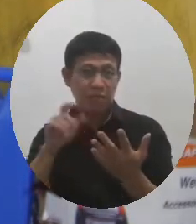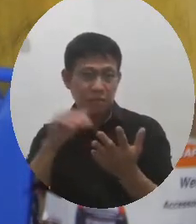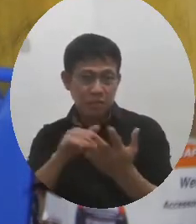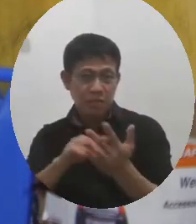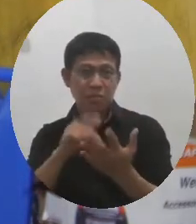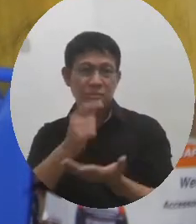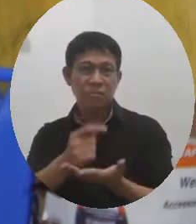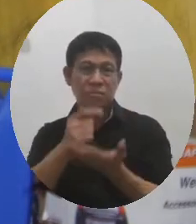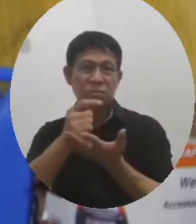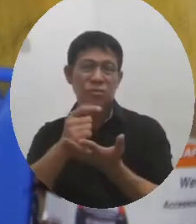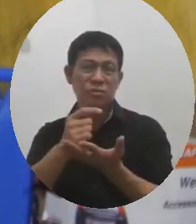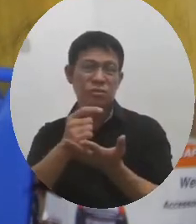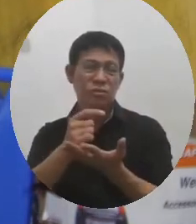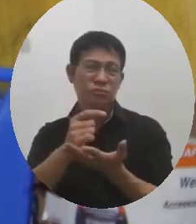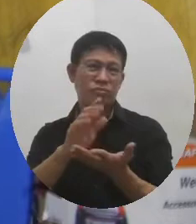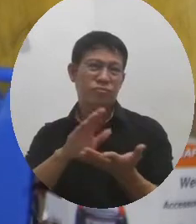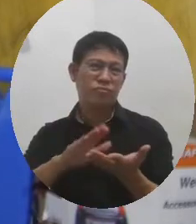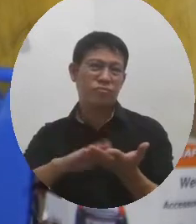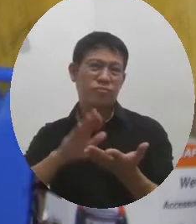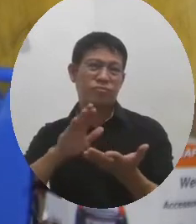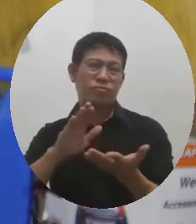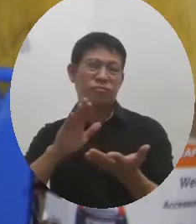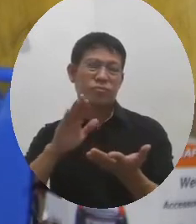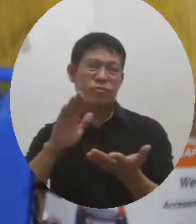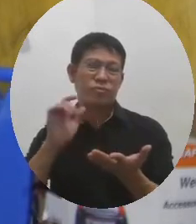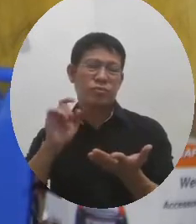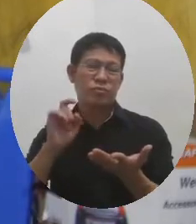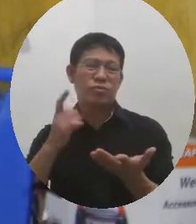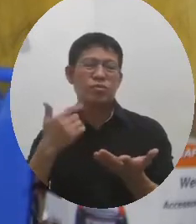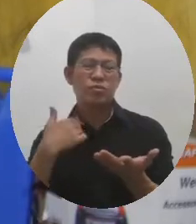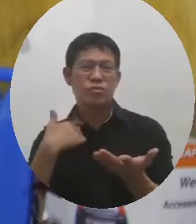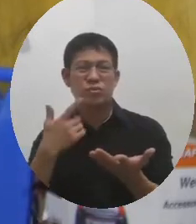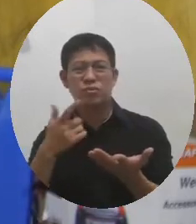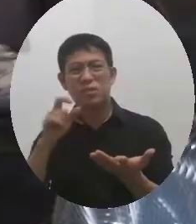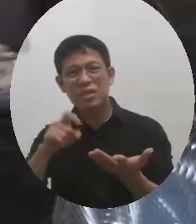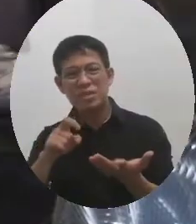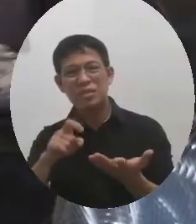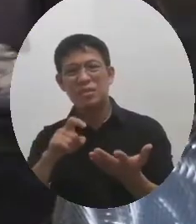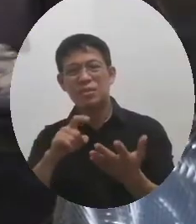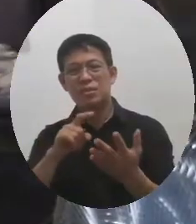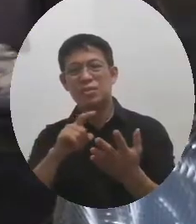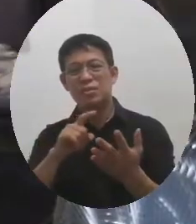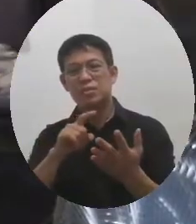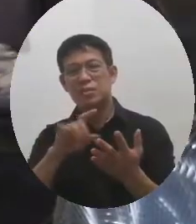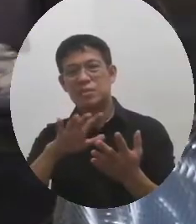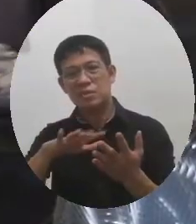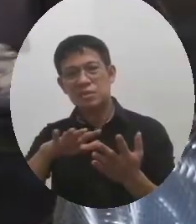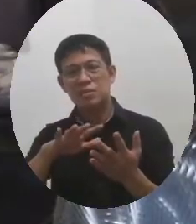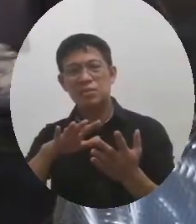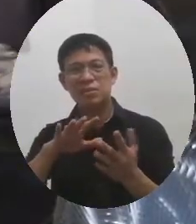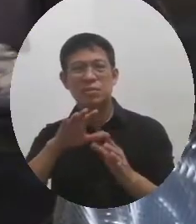siya, hindi nga masyadong nade-develop.